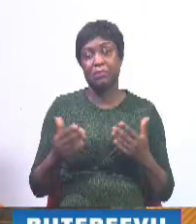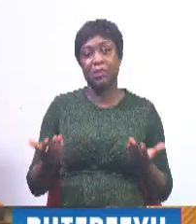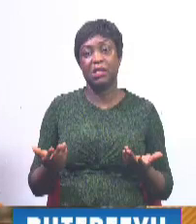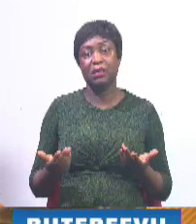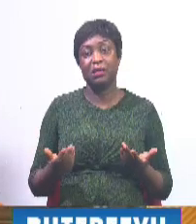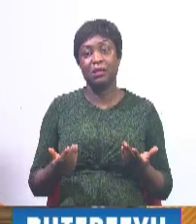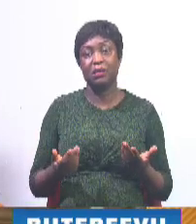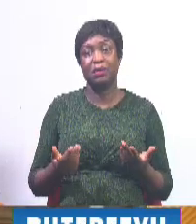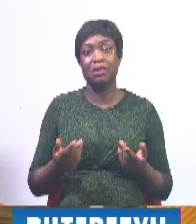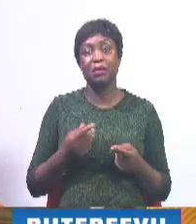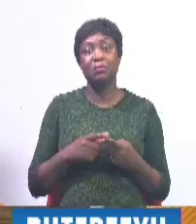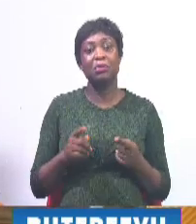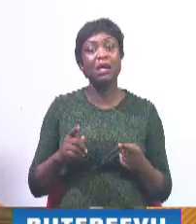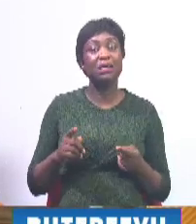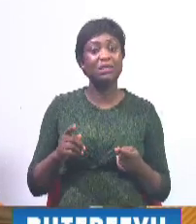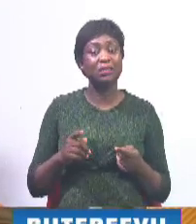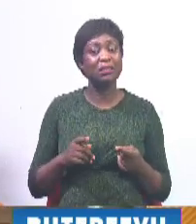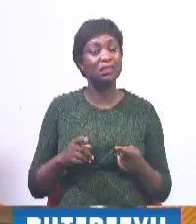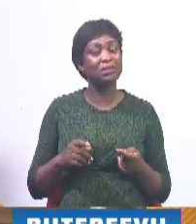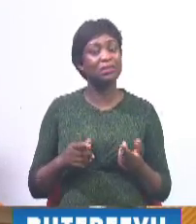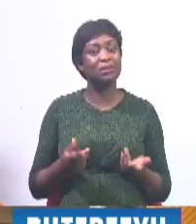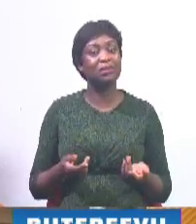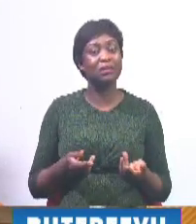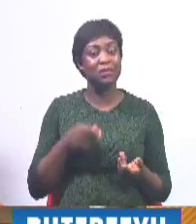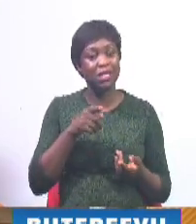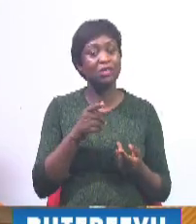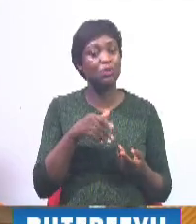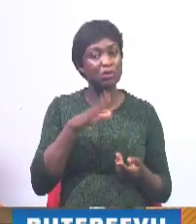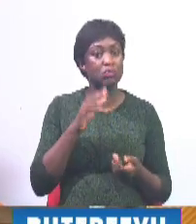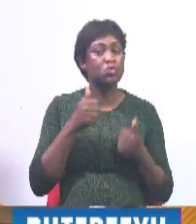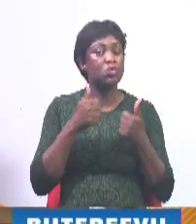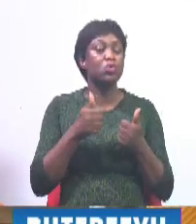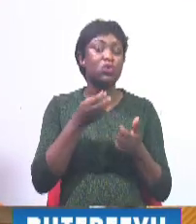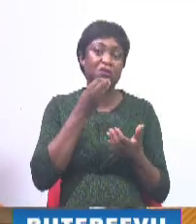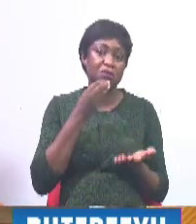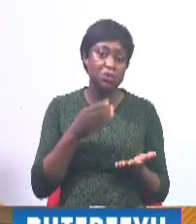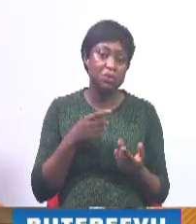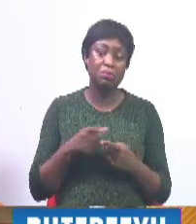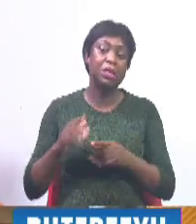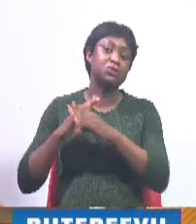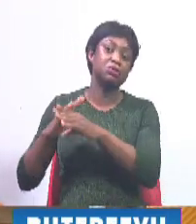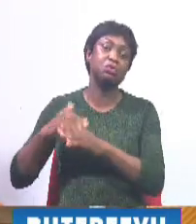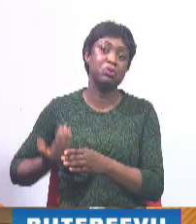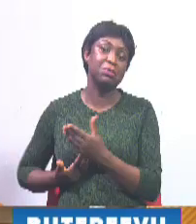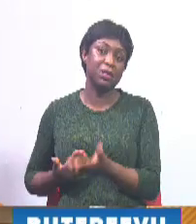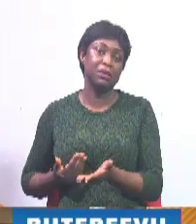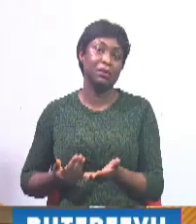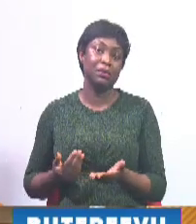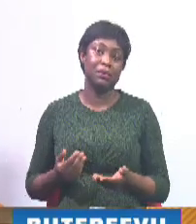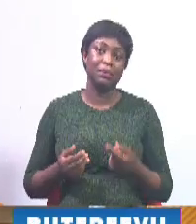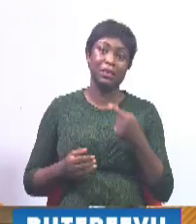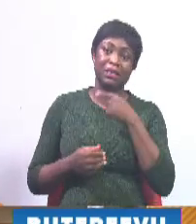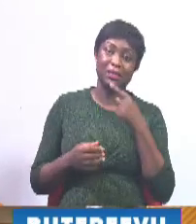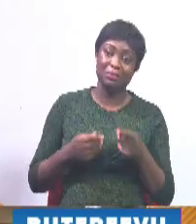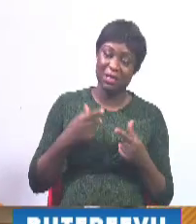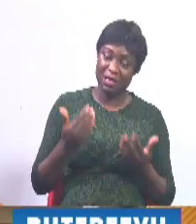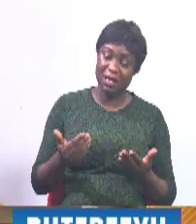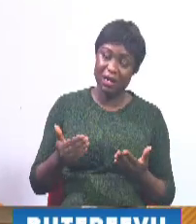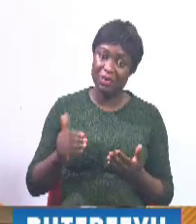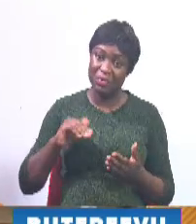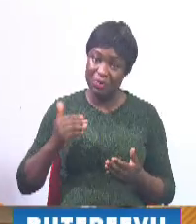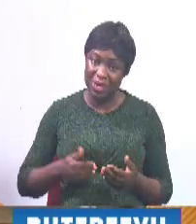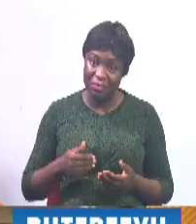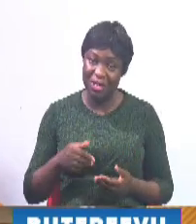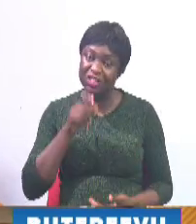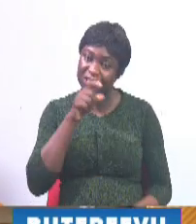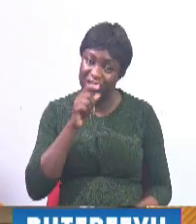naye ate ng'abakyala gye batabakkiriza bali babagandi abakyala awo temukwatawo naye maama ennaku zino kyamusanga enkoko